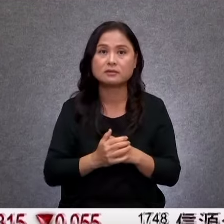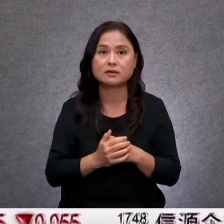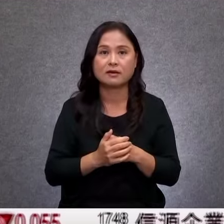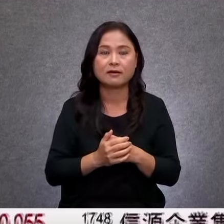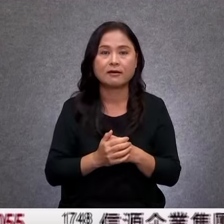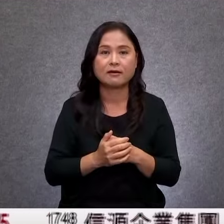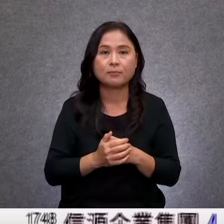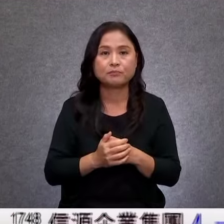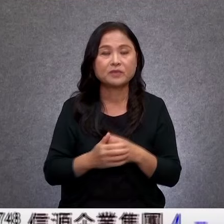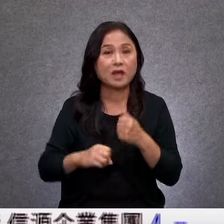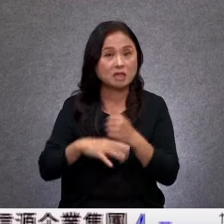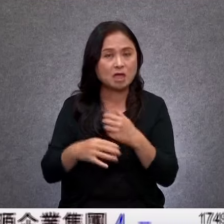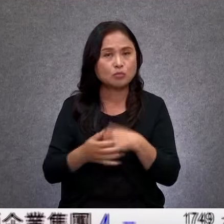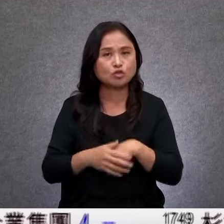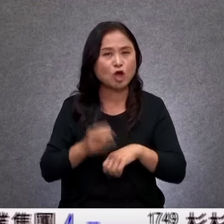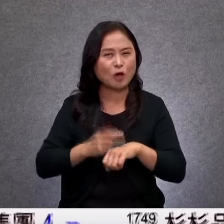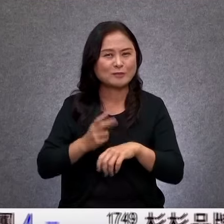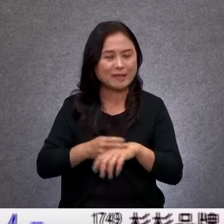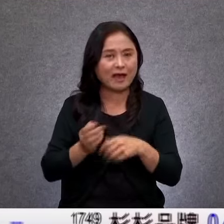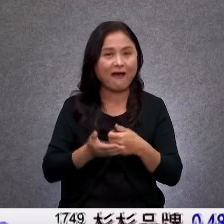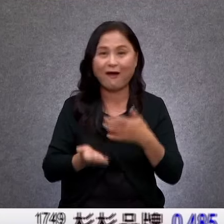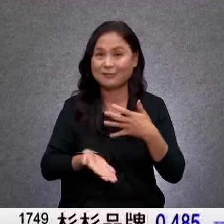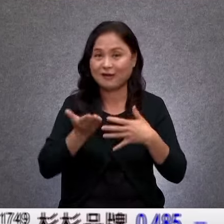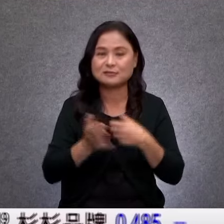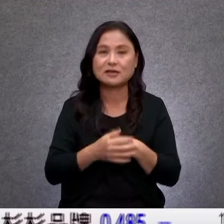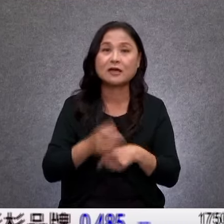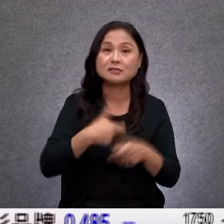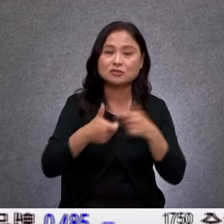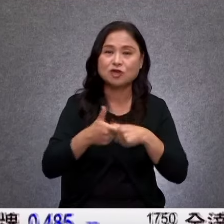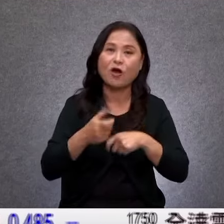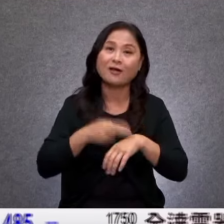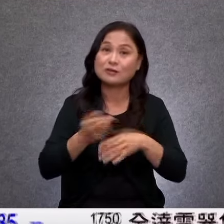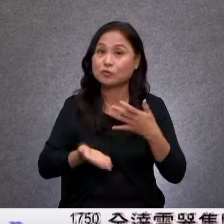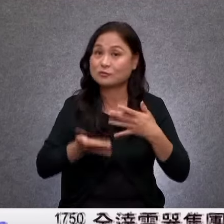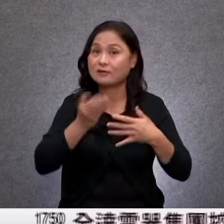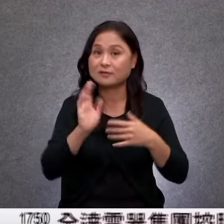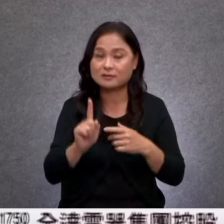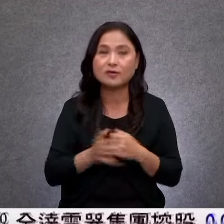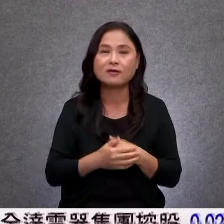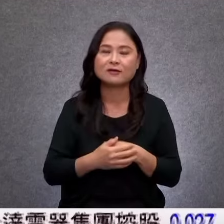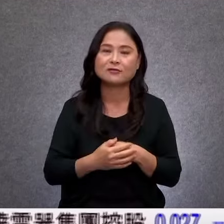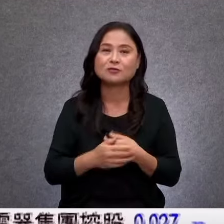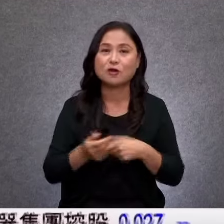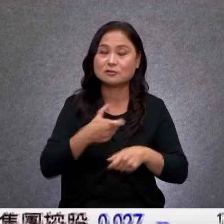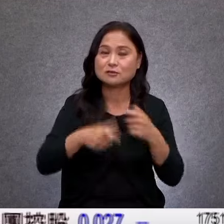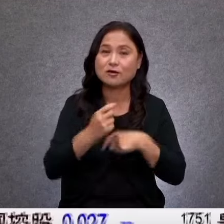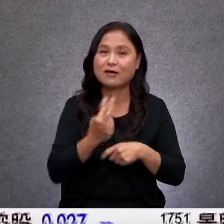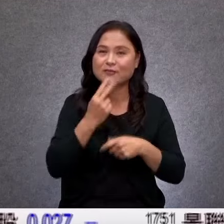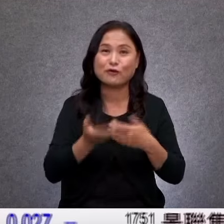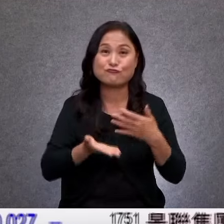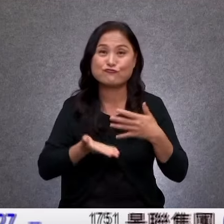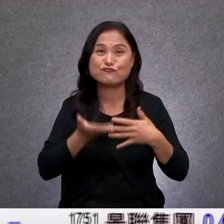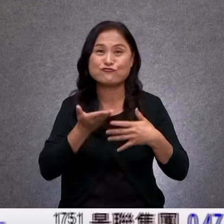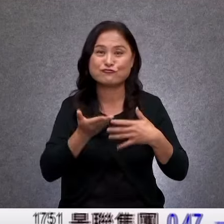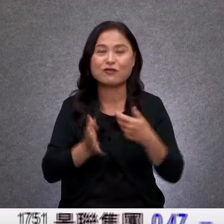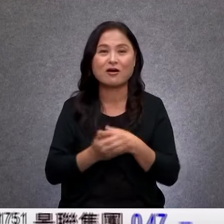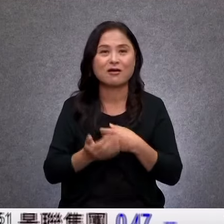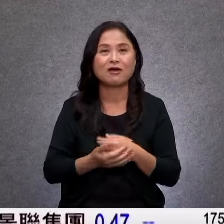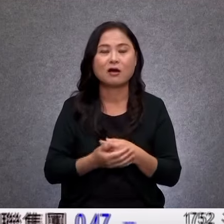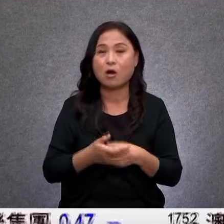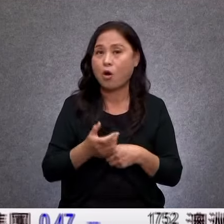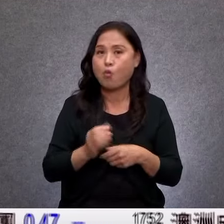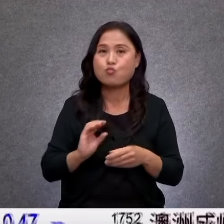針對點樣能夠基本上喺個質嗰方面提升嘅市場質素咧，當個市場氣氛